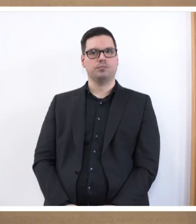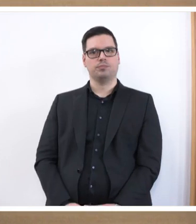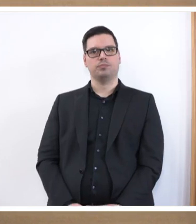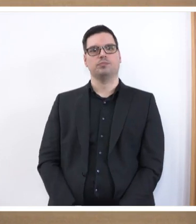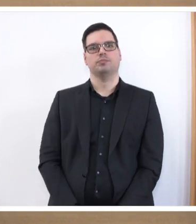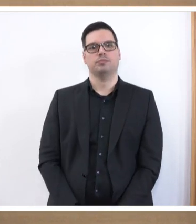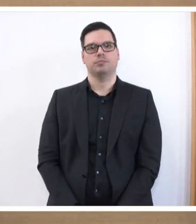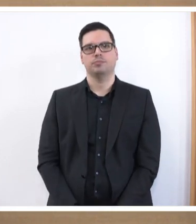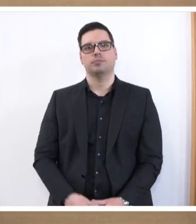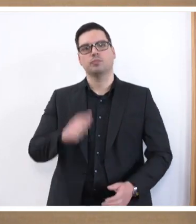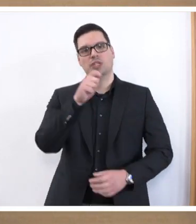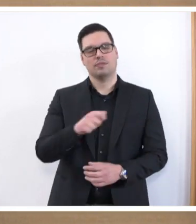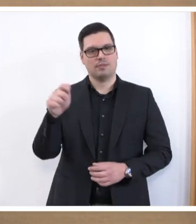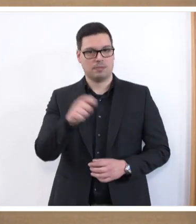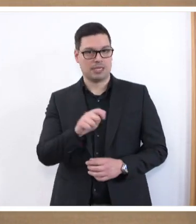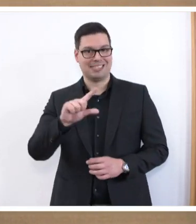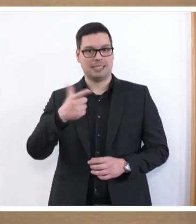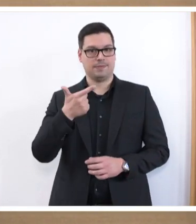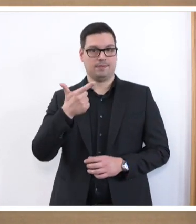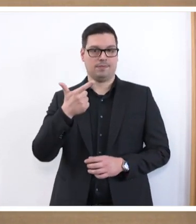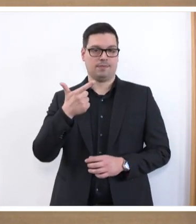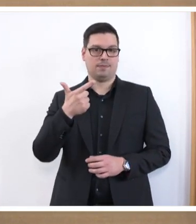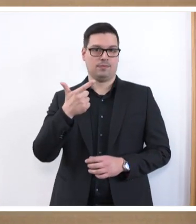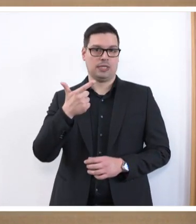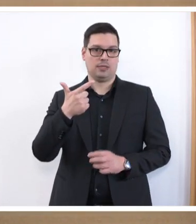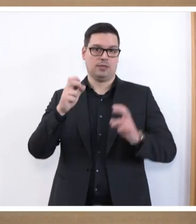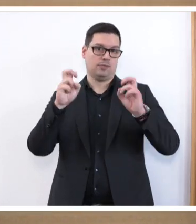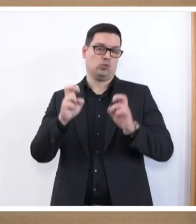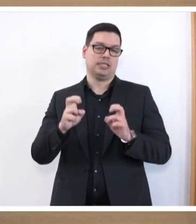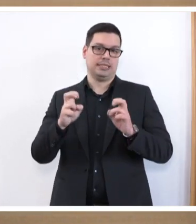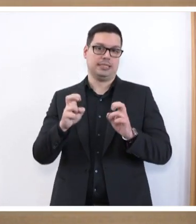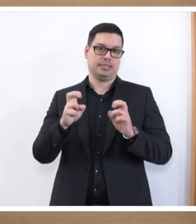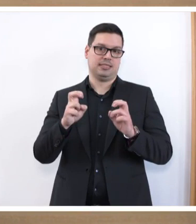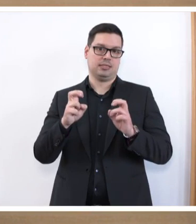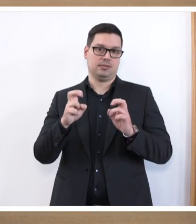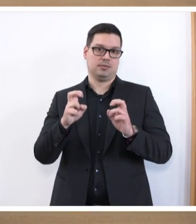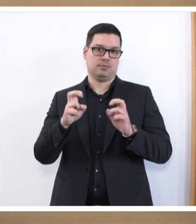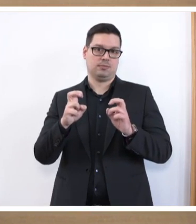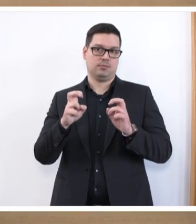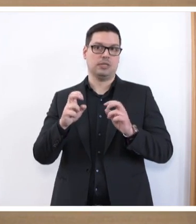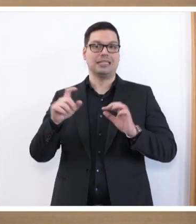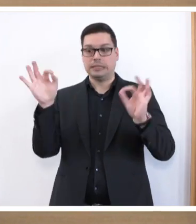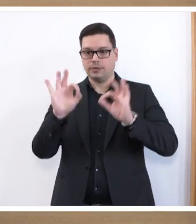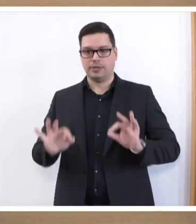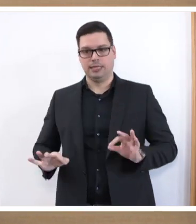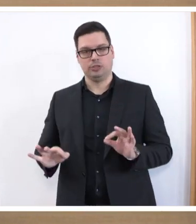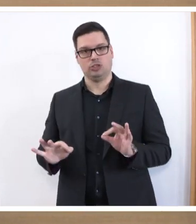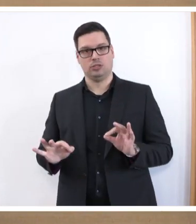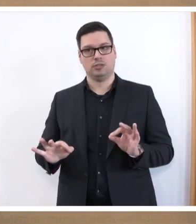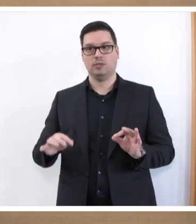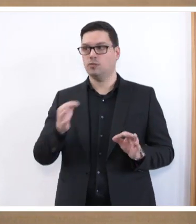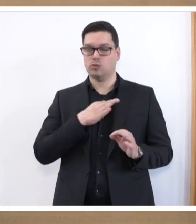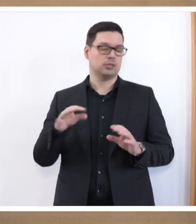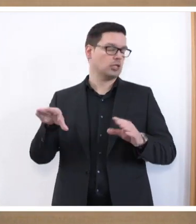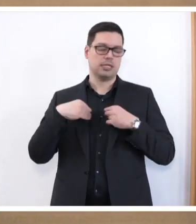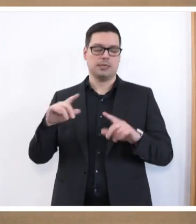Die Wählbarkeit am Zweitwohnsitz würde also unsere Demokratie noch mehr als ohnehin schon gefährden, was für uns so nicht hinnehmbar